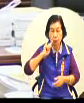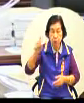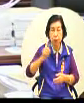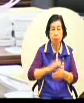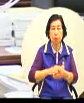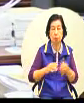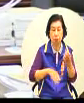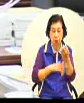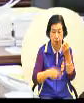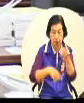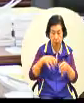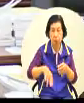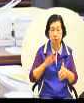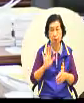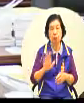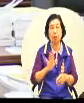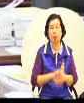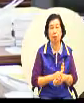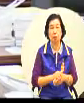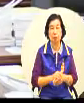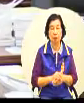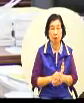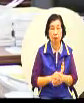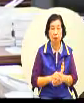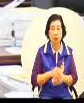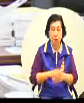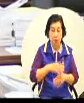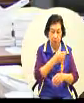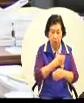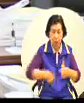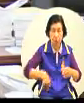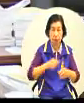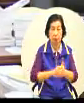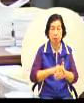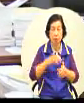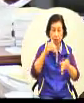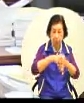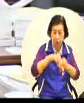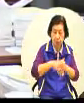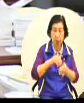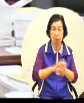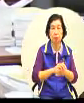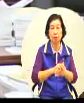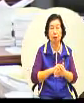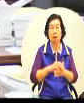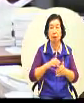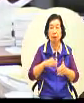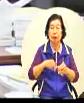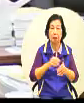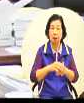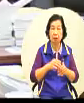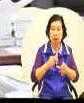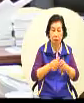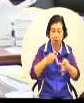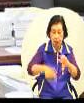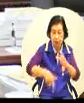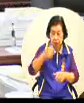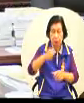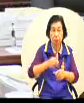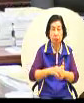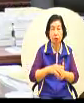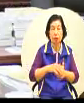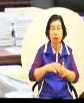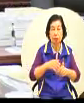主选举选乡长也好区长也好，厂商出钱，所以当选之后